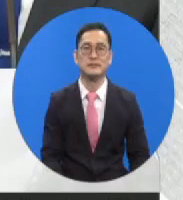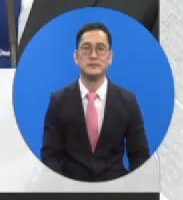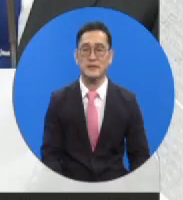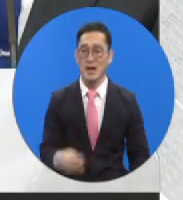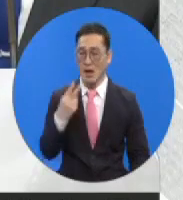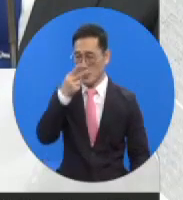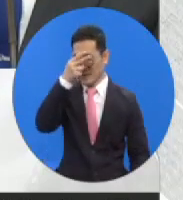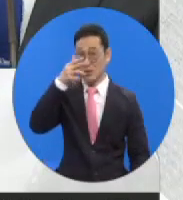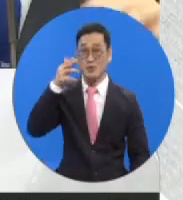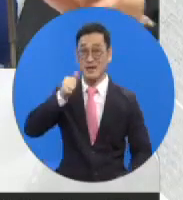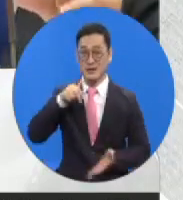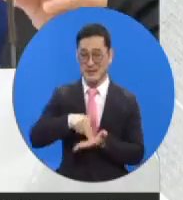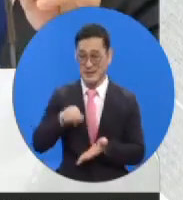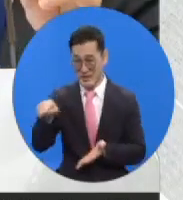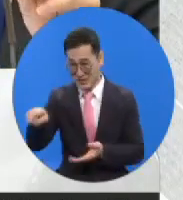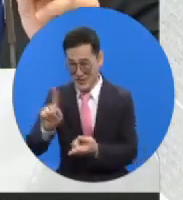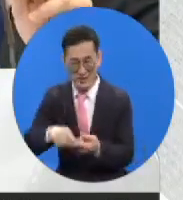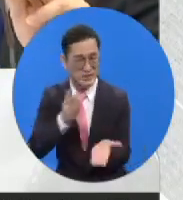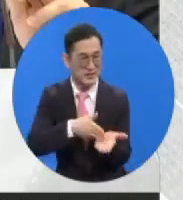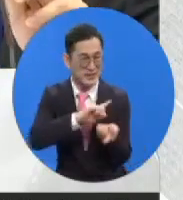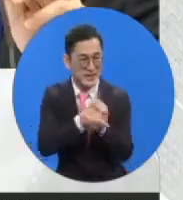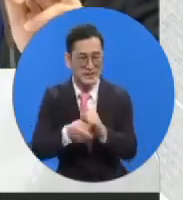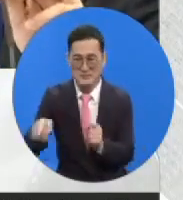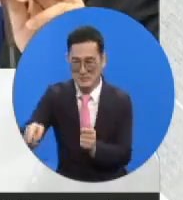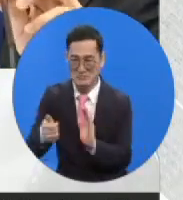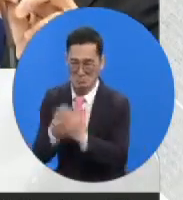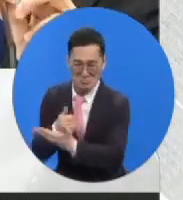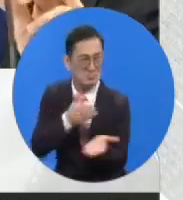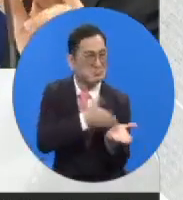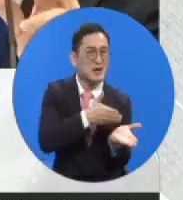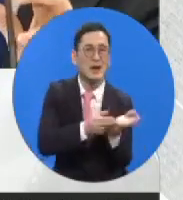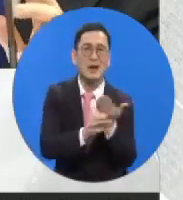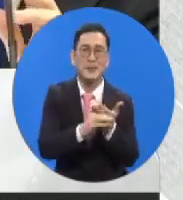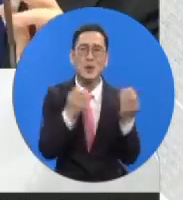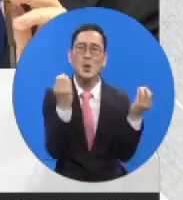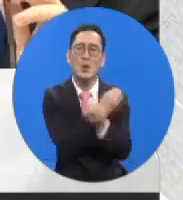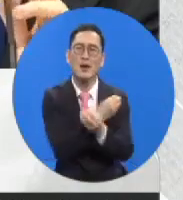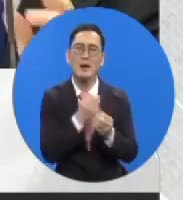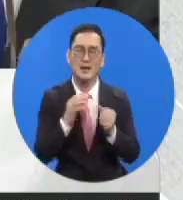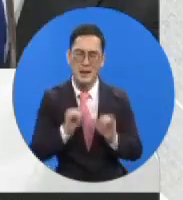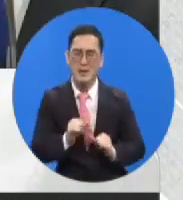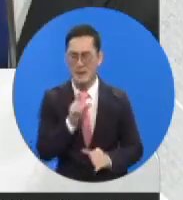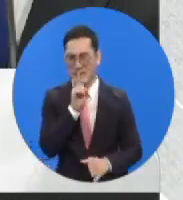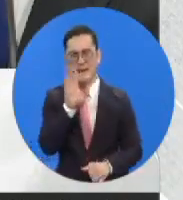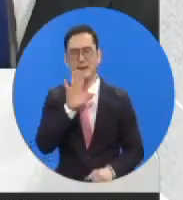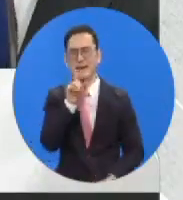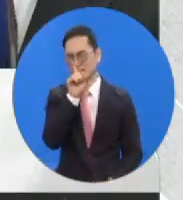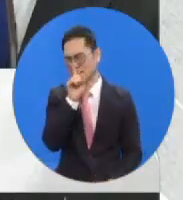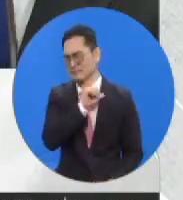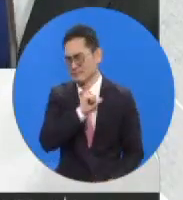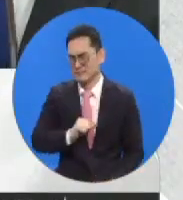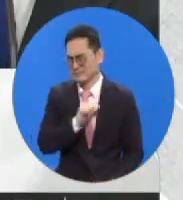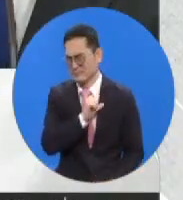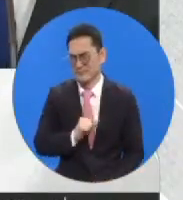메시지 등에 대한 부담이 있었으니까 말을 아꼈을 거라고 봅니다. 아마 이 자리에서 한동훈 검사장 문제를 끄집어내니까